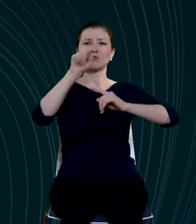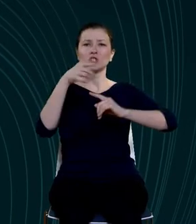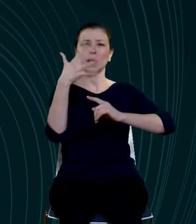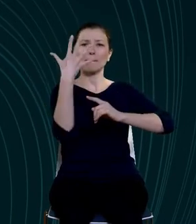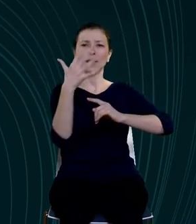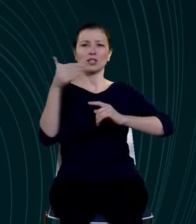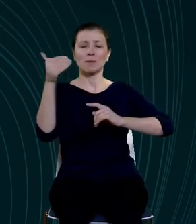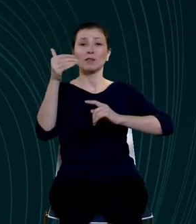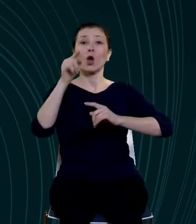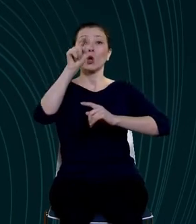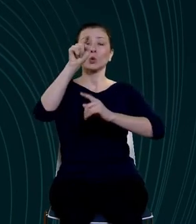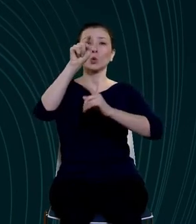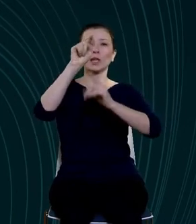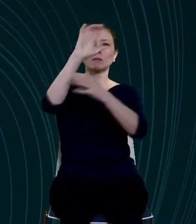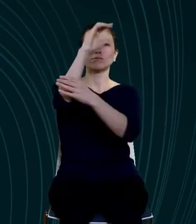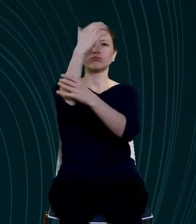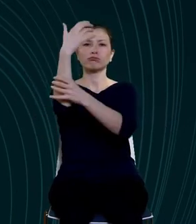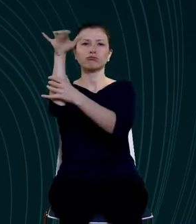umieszczenia sondy pomiarowej.